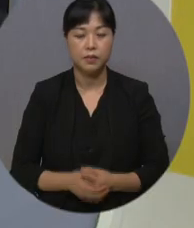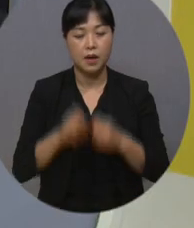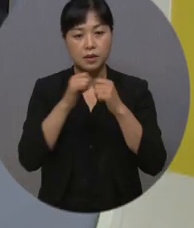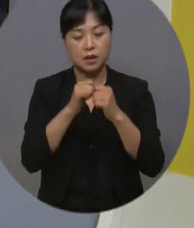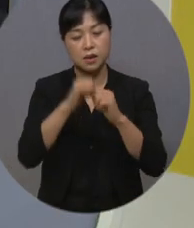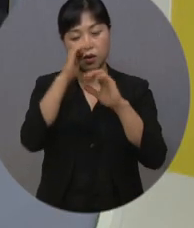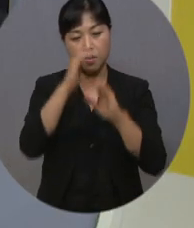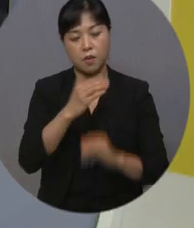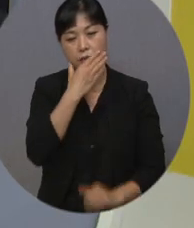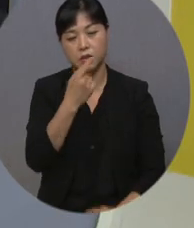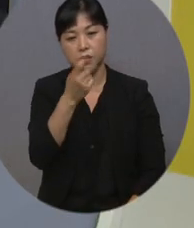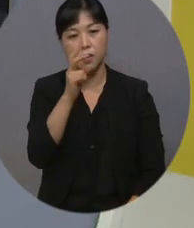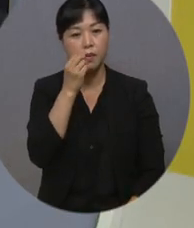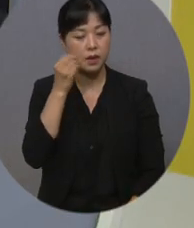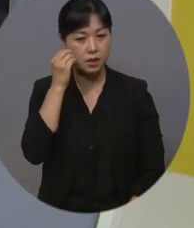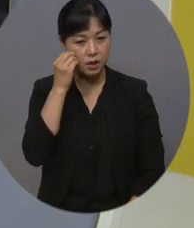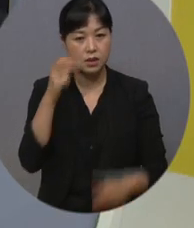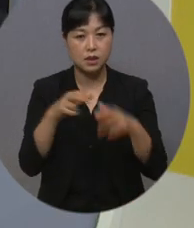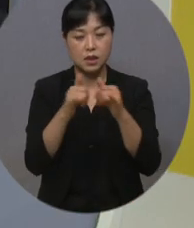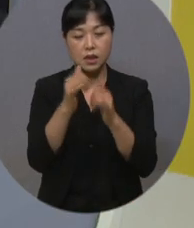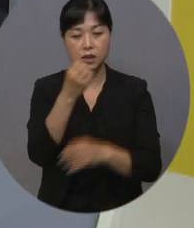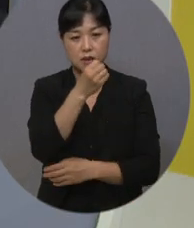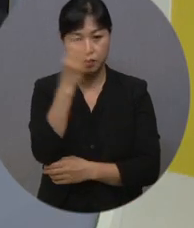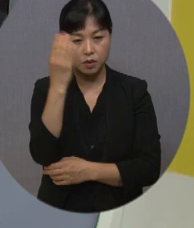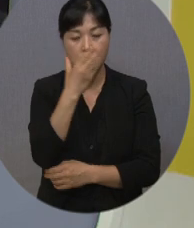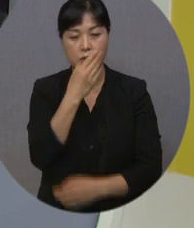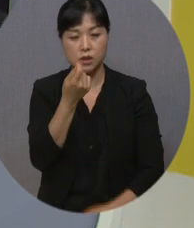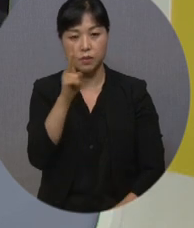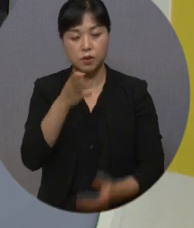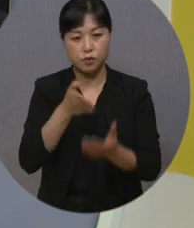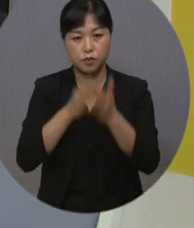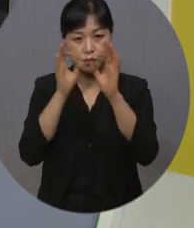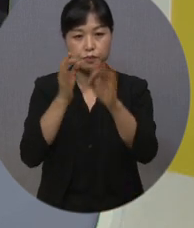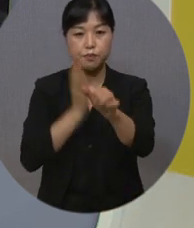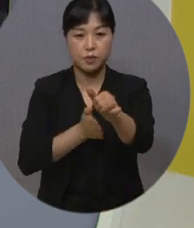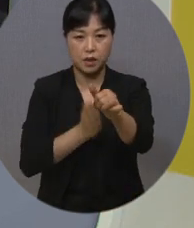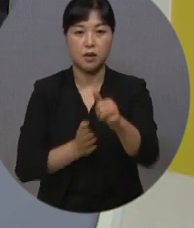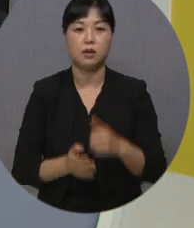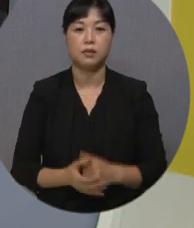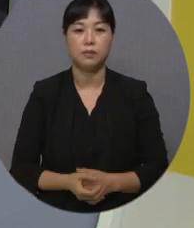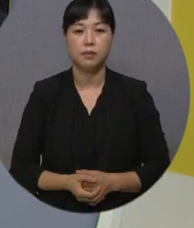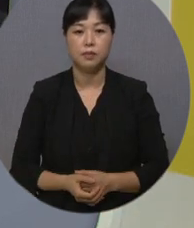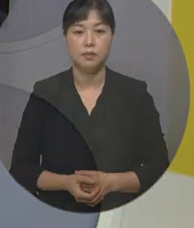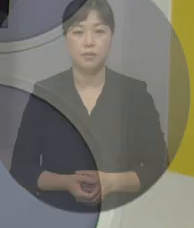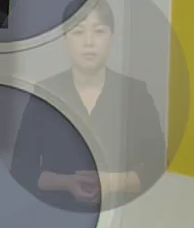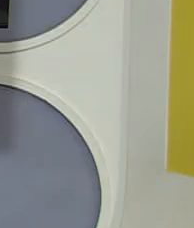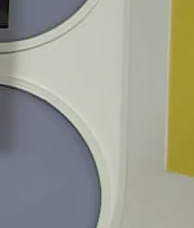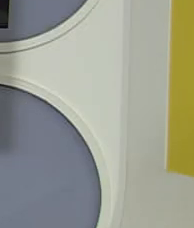자세한 사항은 웰페어 뉴스 홈페이지와 장애인신문, 복지TV 뉴스를 통해 확인할 수 있습니다.